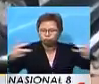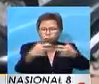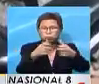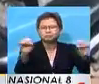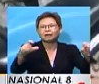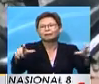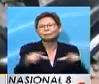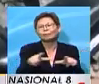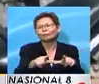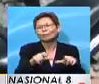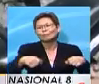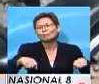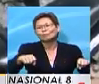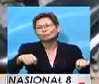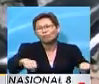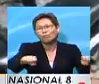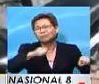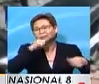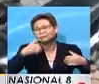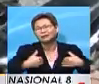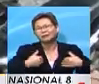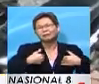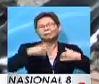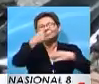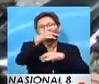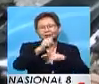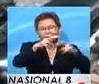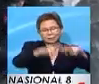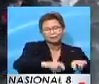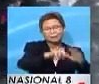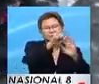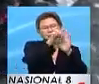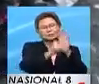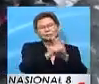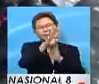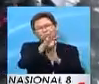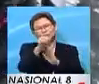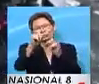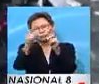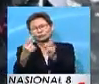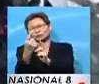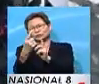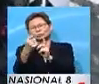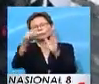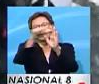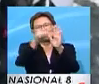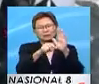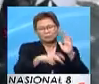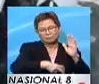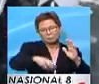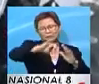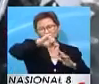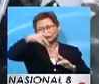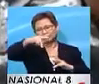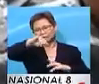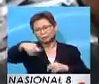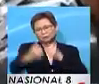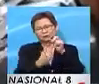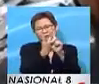lesen memandu kes disiasat mengikut sey 41engan jalan